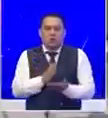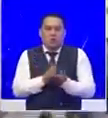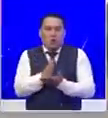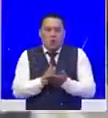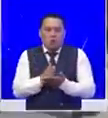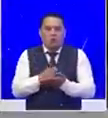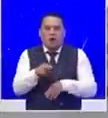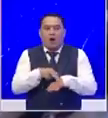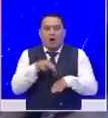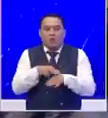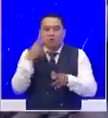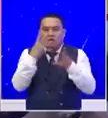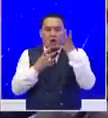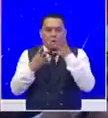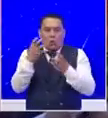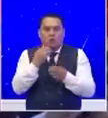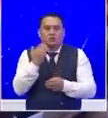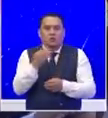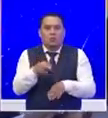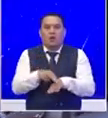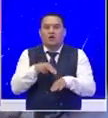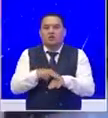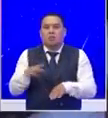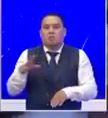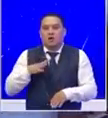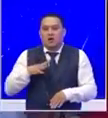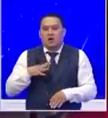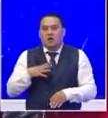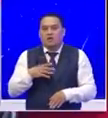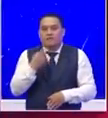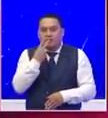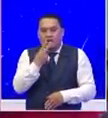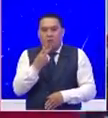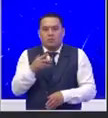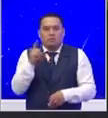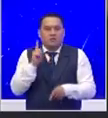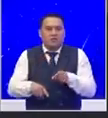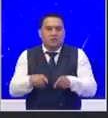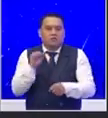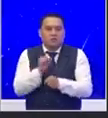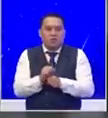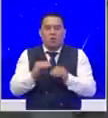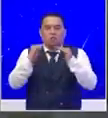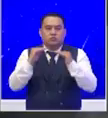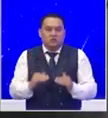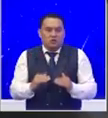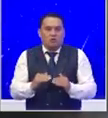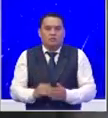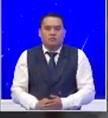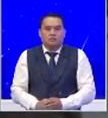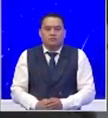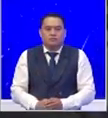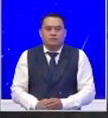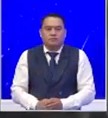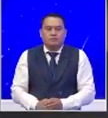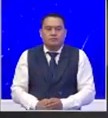Полиции удалось не допустить серьезных столкновений. Стражи порядка, по словам очевидцев, быстро прекращали вспыхивающие потасовки и перепалки.